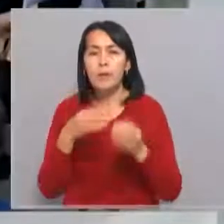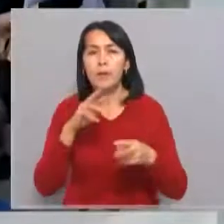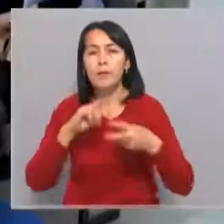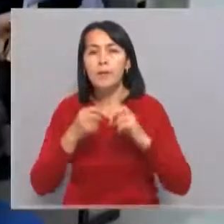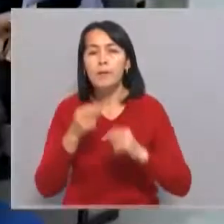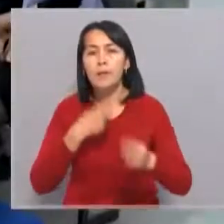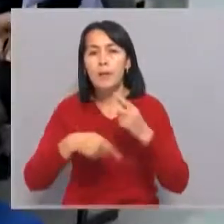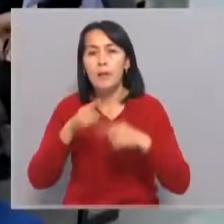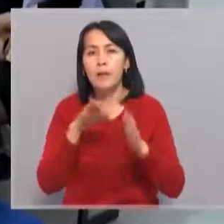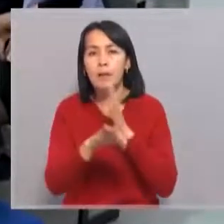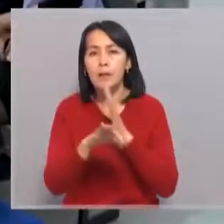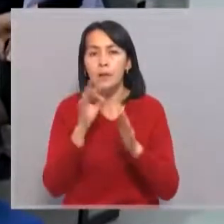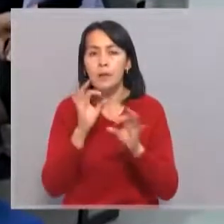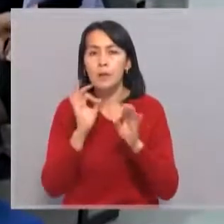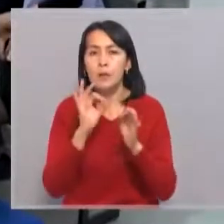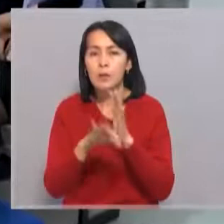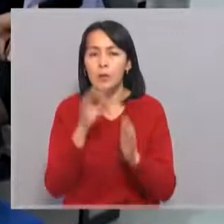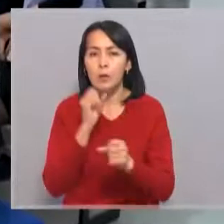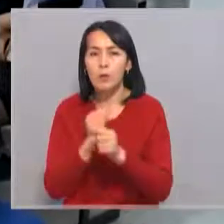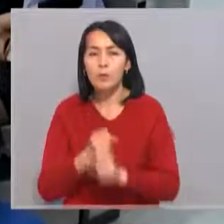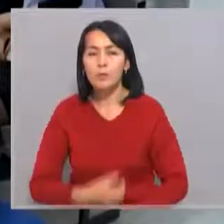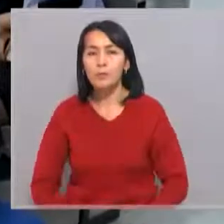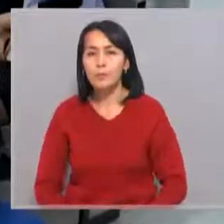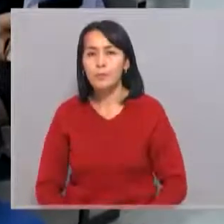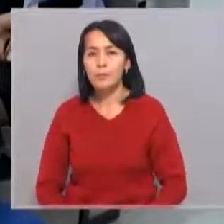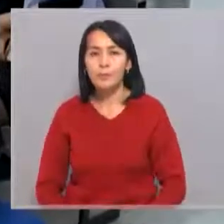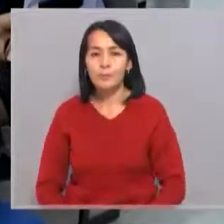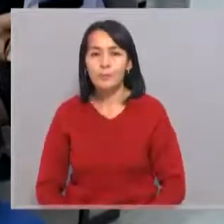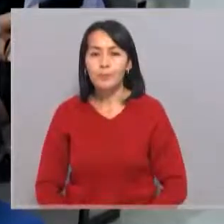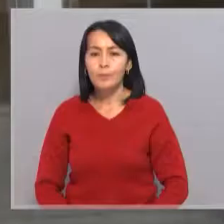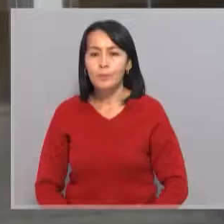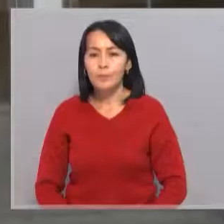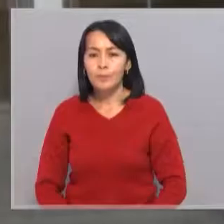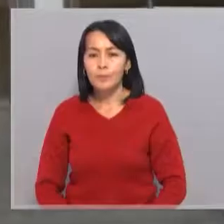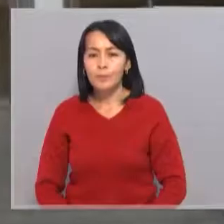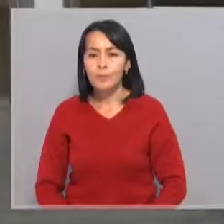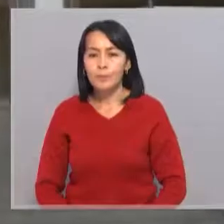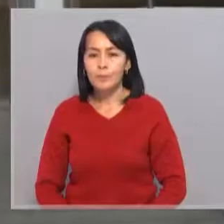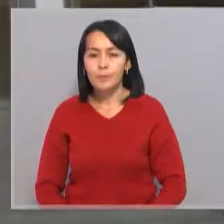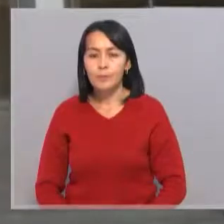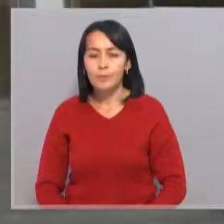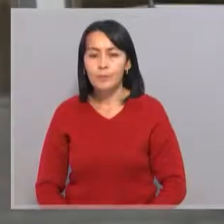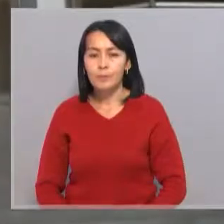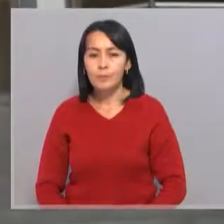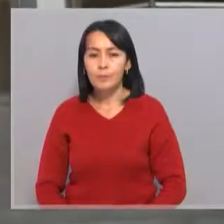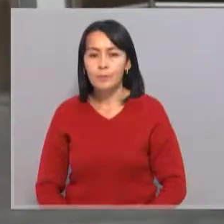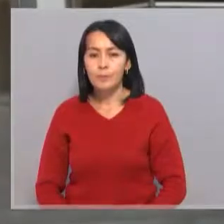мәселе алдағы сайлауда дұрыс таңдау жасау. Құрсынат Қалмырзағызы, Талғат Төлеубеков, Нұрлыбек Берікбай, жаңалықтар.